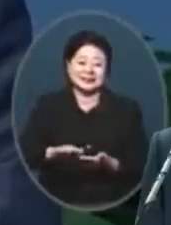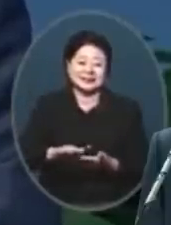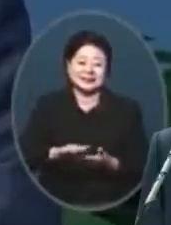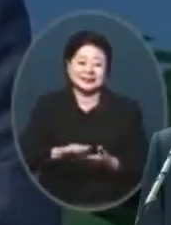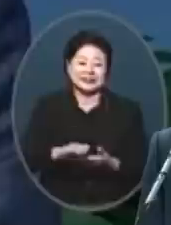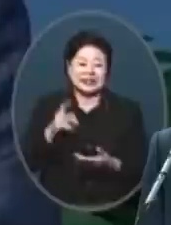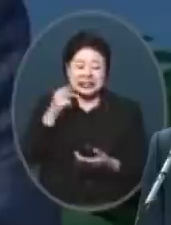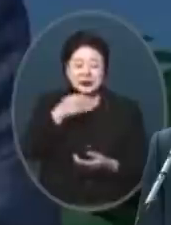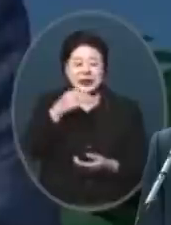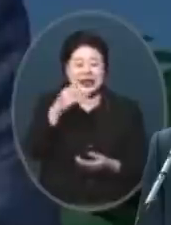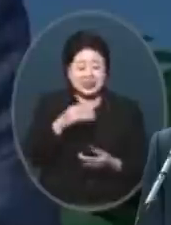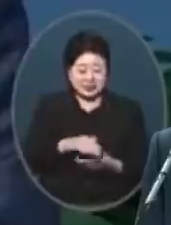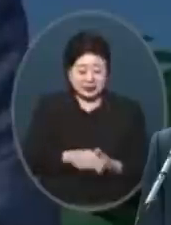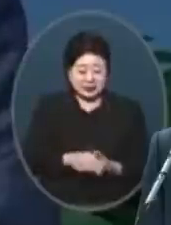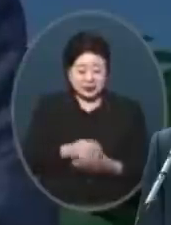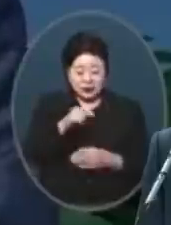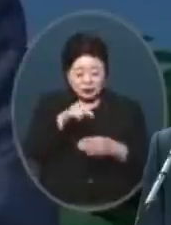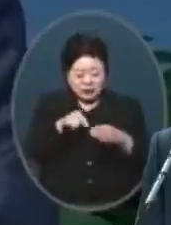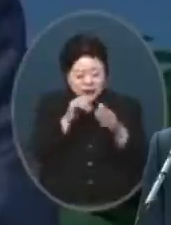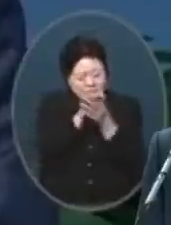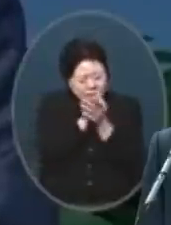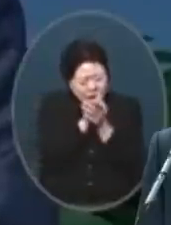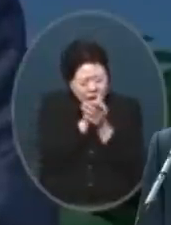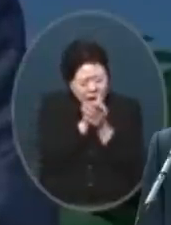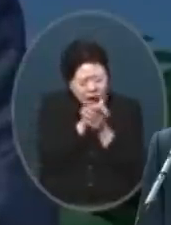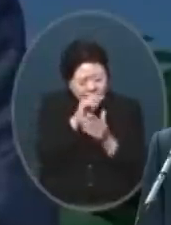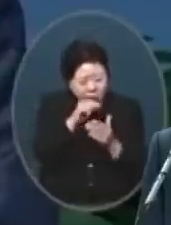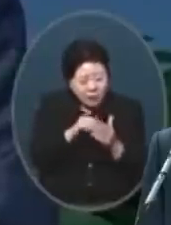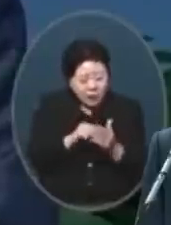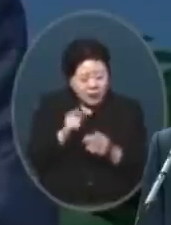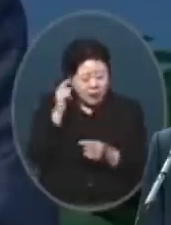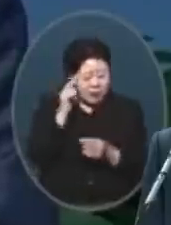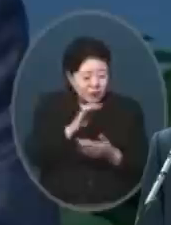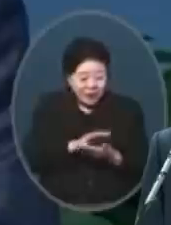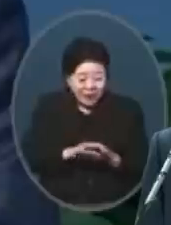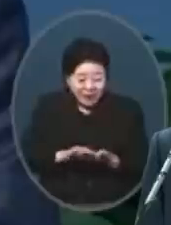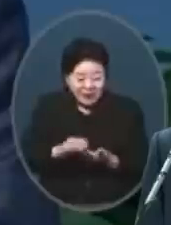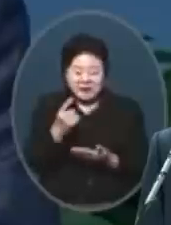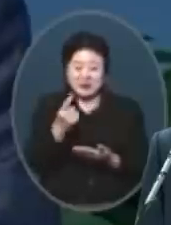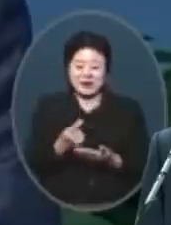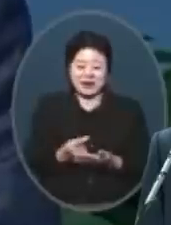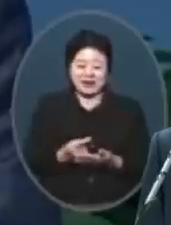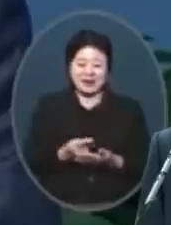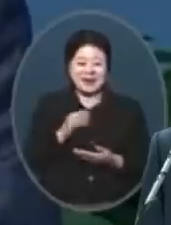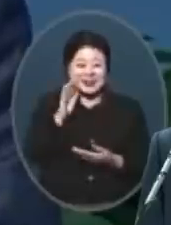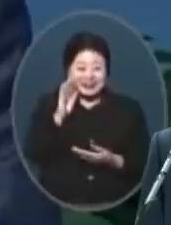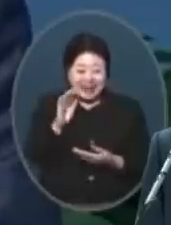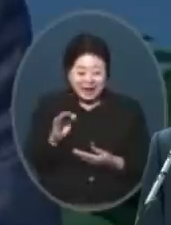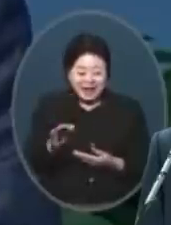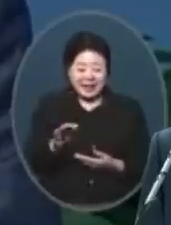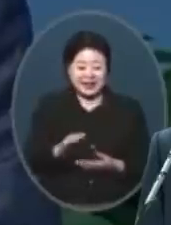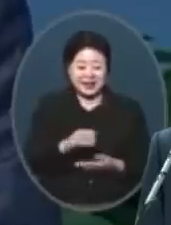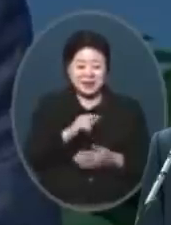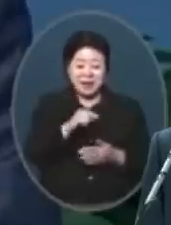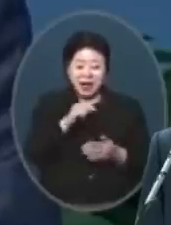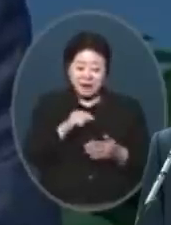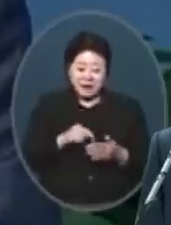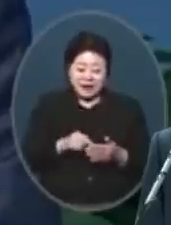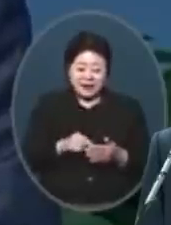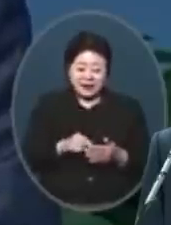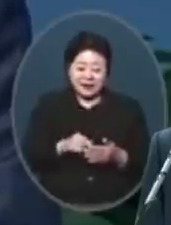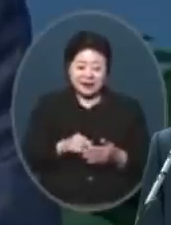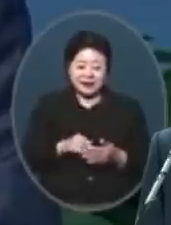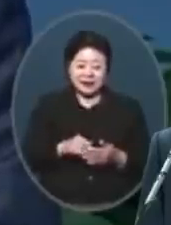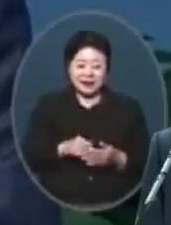기도원에 가서 구글에서 기도하는데 마음속에 다가와요. 그 다음 마음에